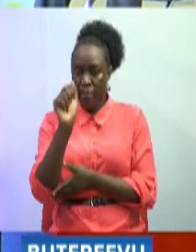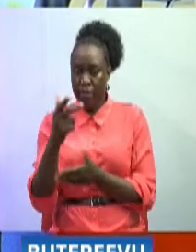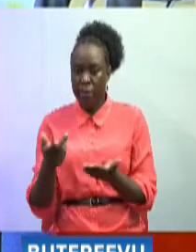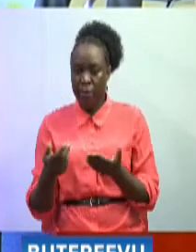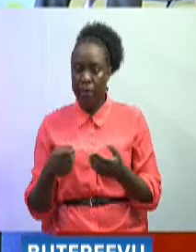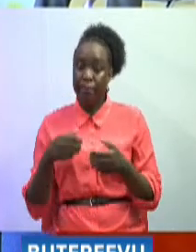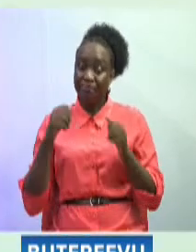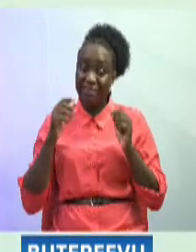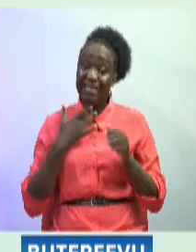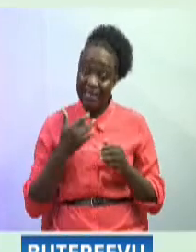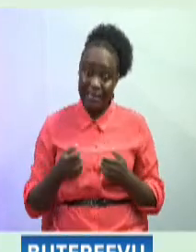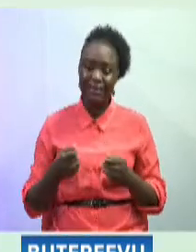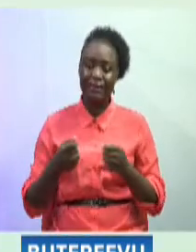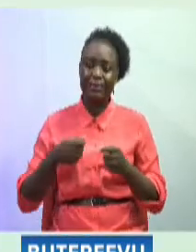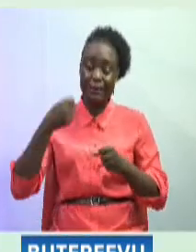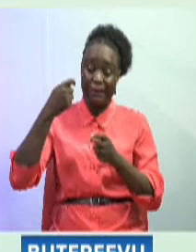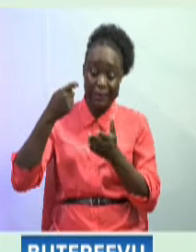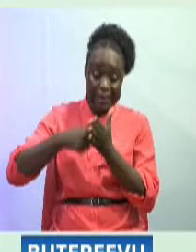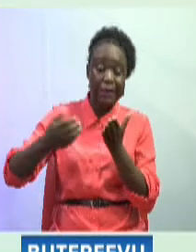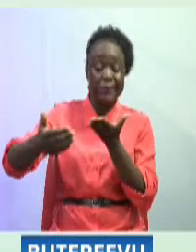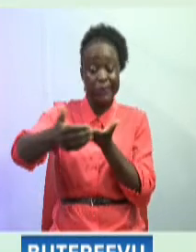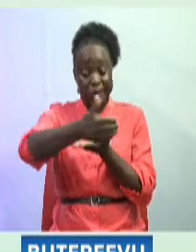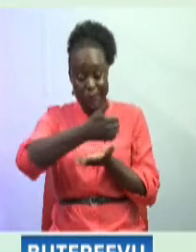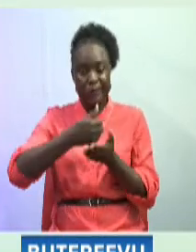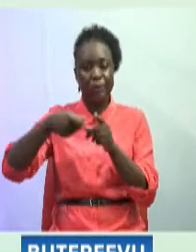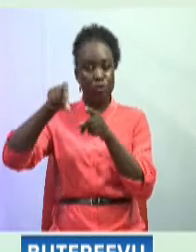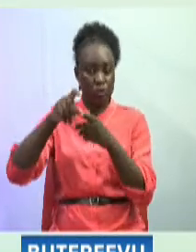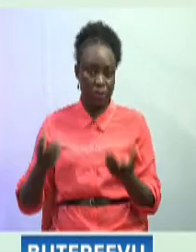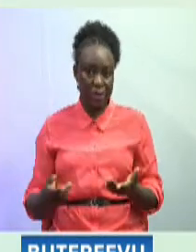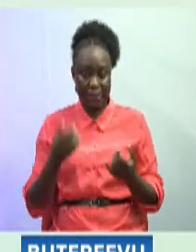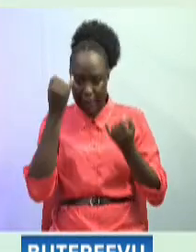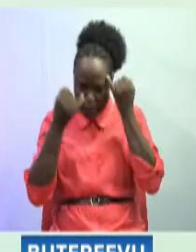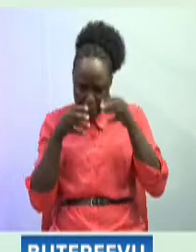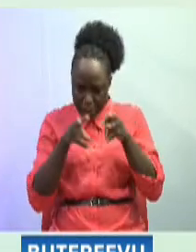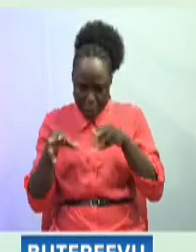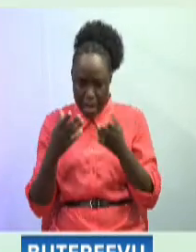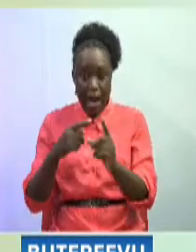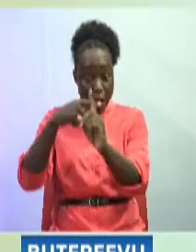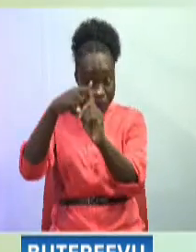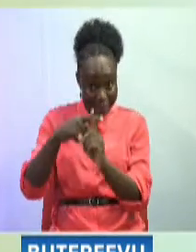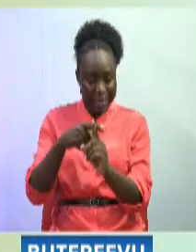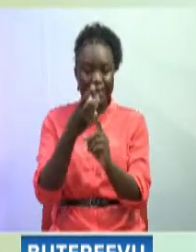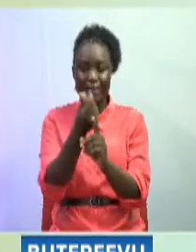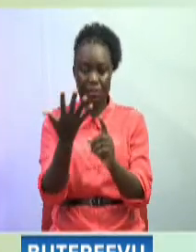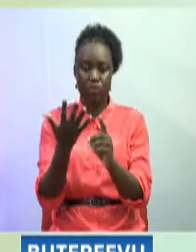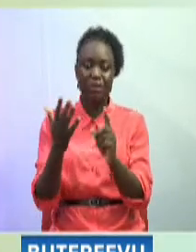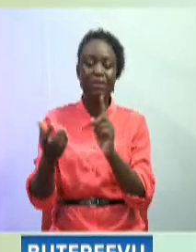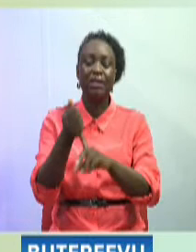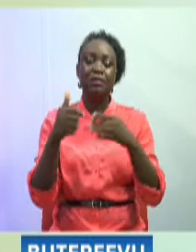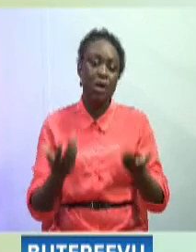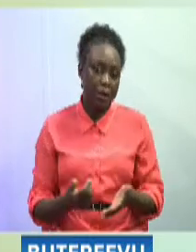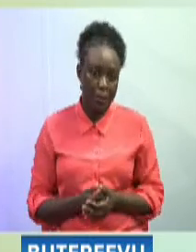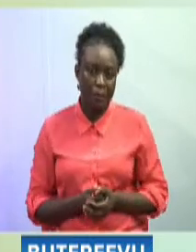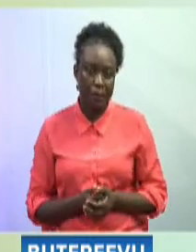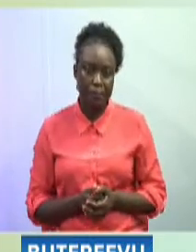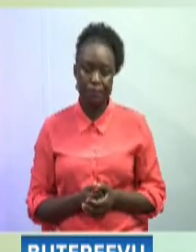eddimu ly'okwongera ku muwendo gw'ensimbi ezisoloozebwa era basala amagezi aganaabayambako okutuukiriza kino. The period